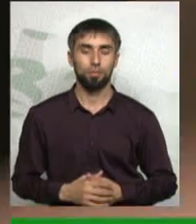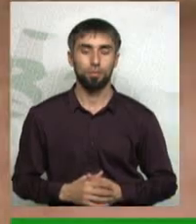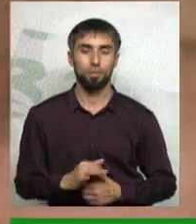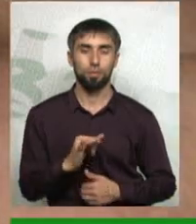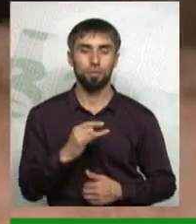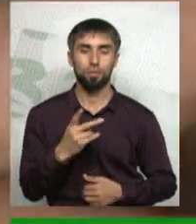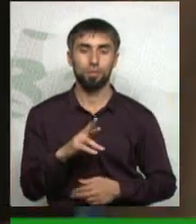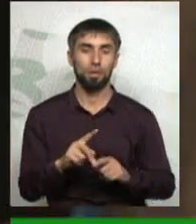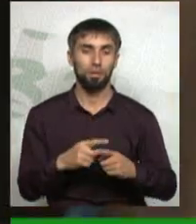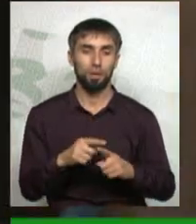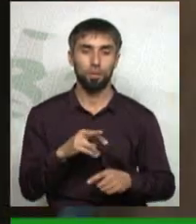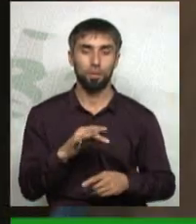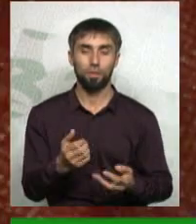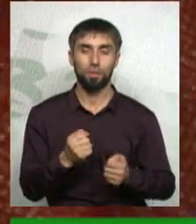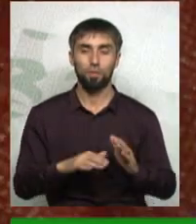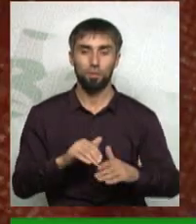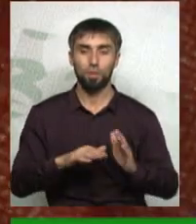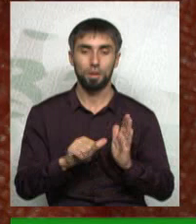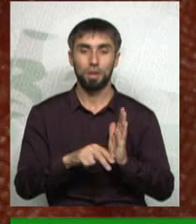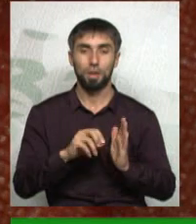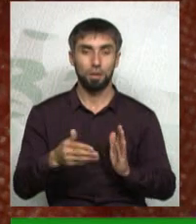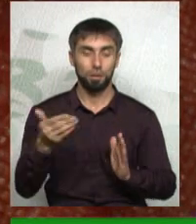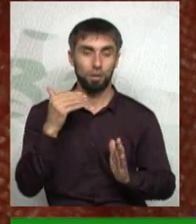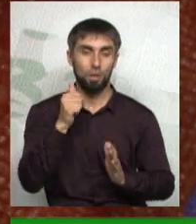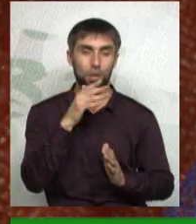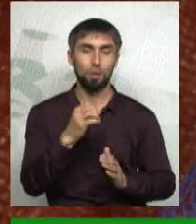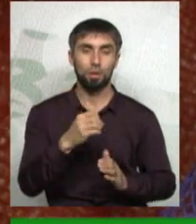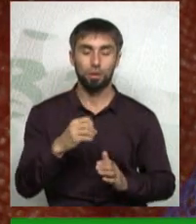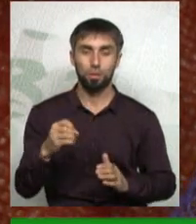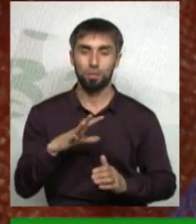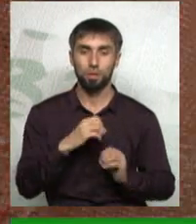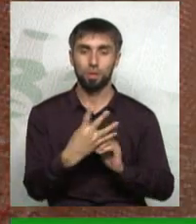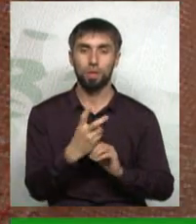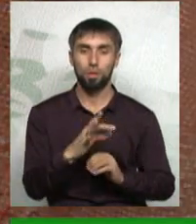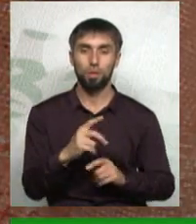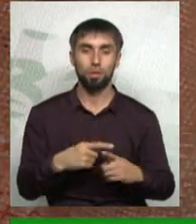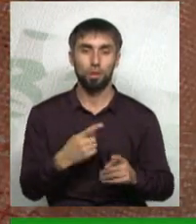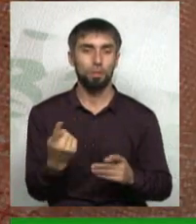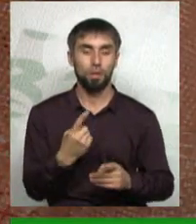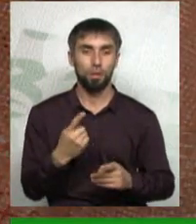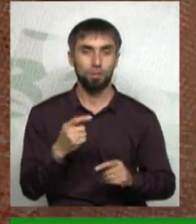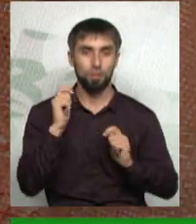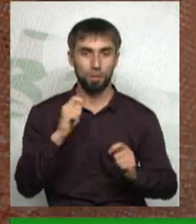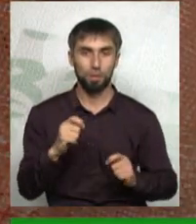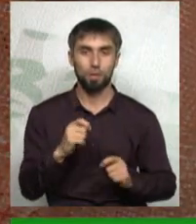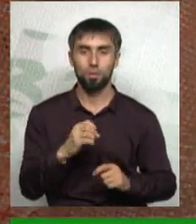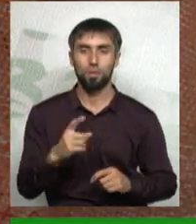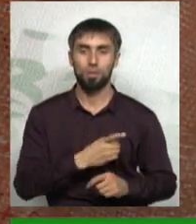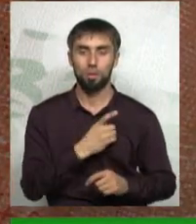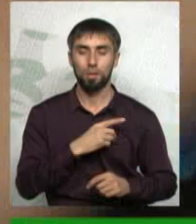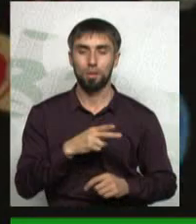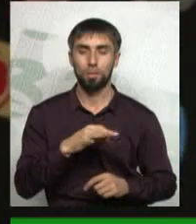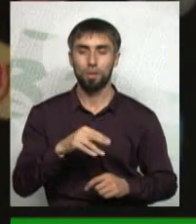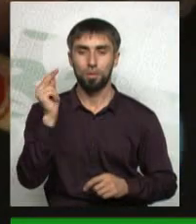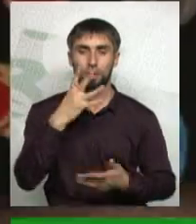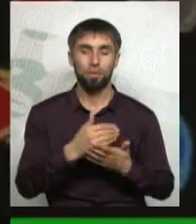Инструмент для вязания Питимат взяла в руки более 60 лет назад. Когда ей было 14, она связала свой первый платок. Этому мастерству Питимат